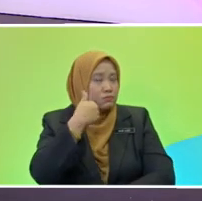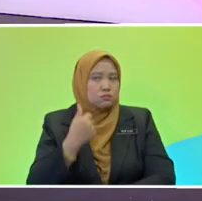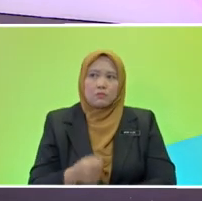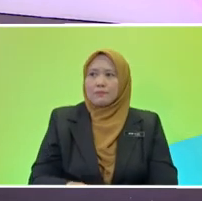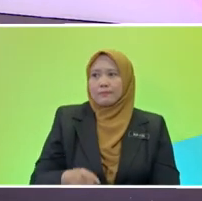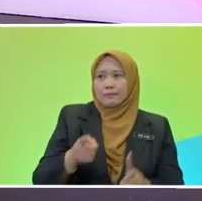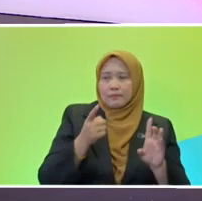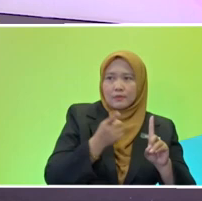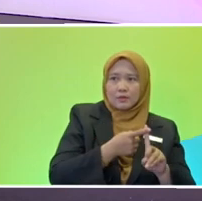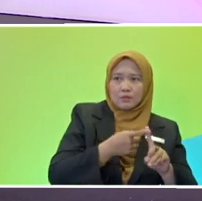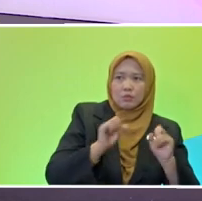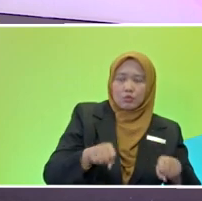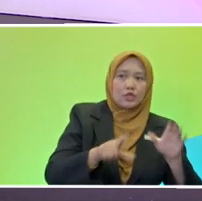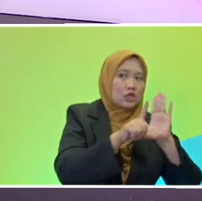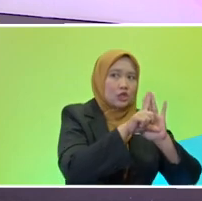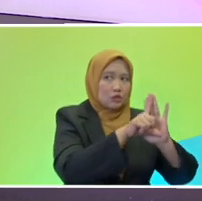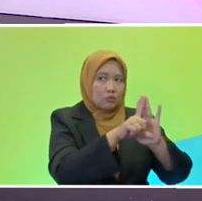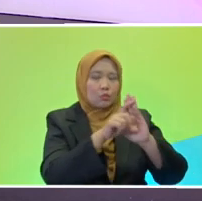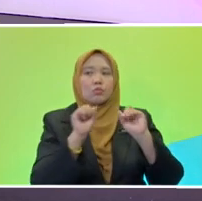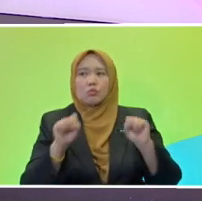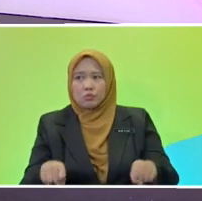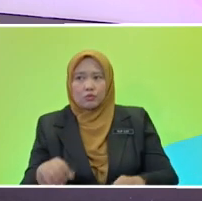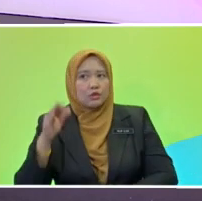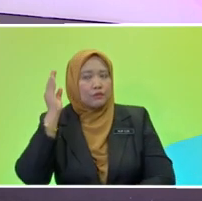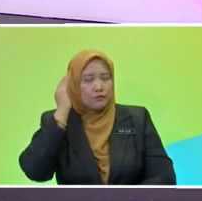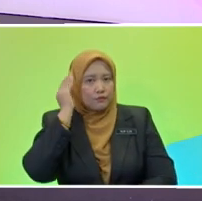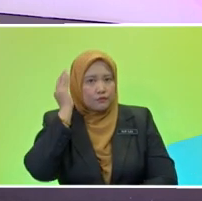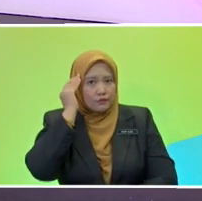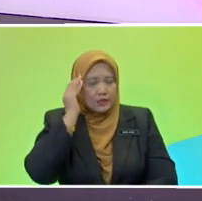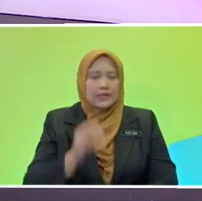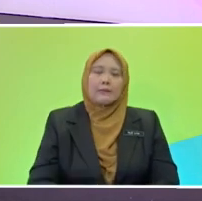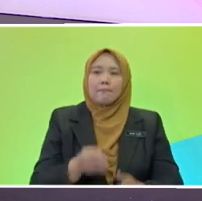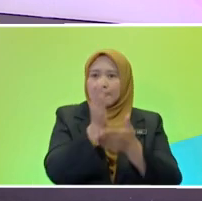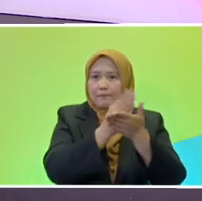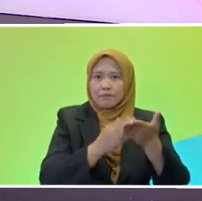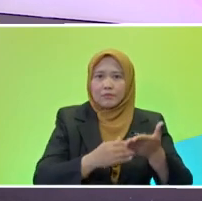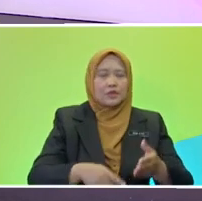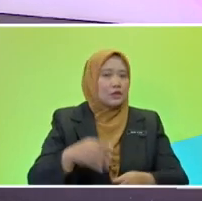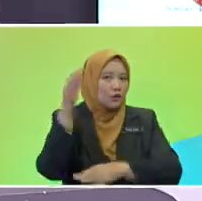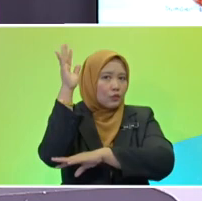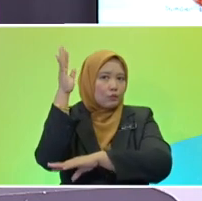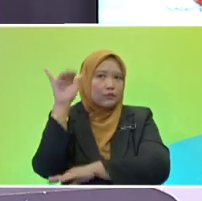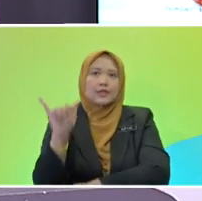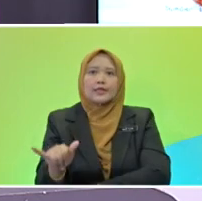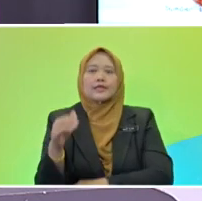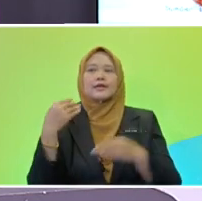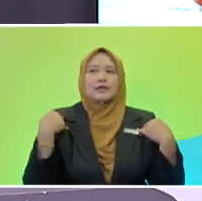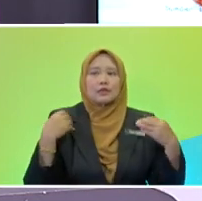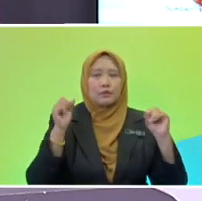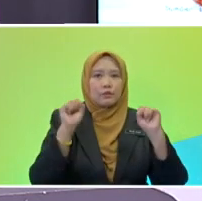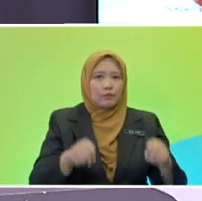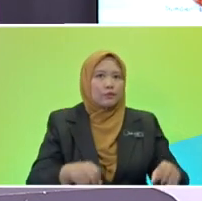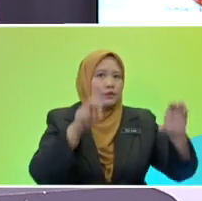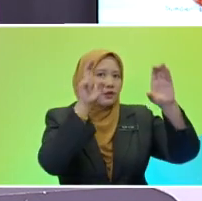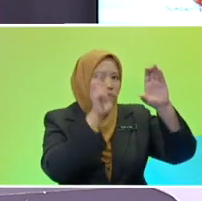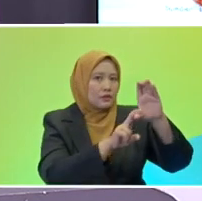boleh paham apa itu bagian tubuhnya cepat sekali jadi kita boleh gantung sebagai satu